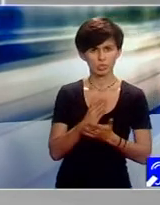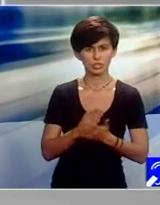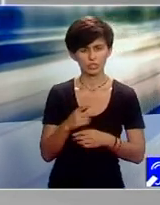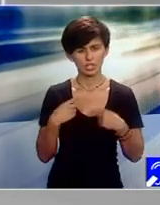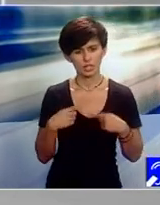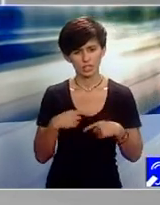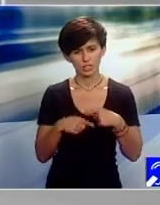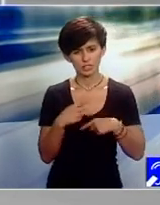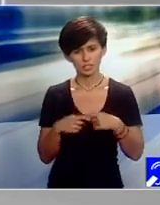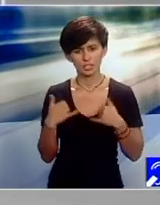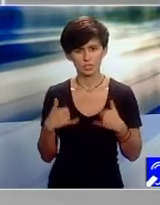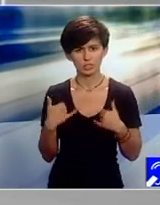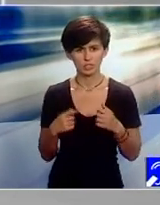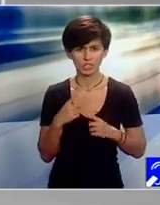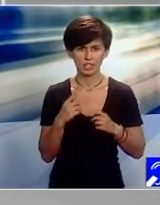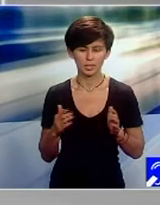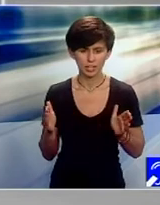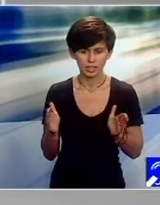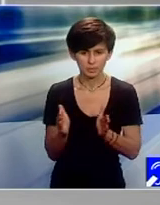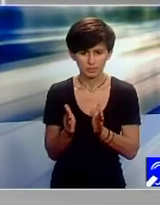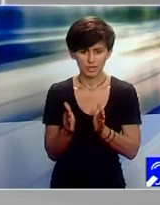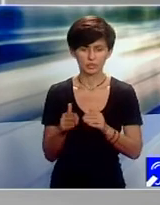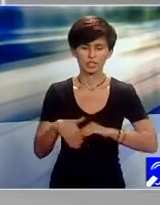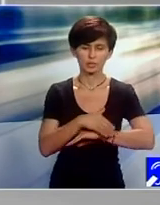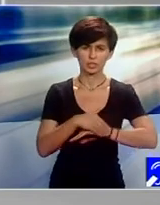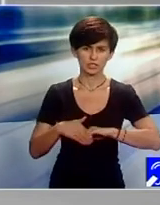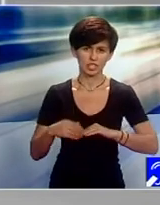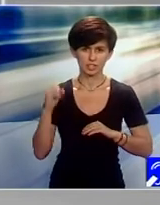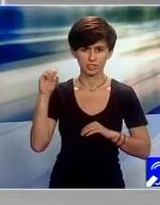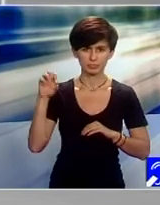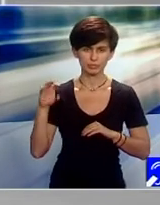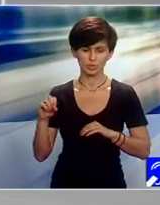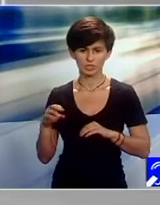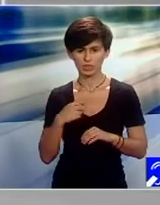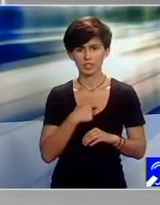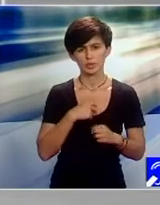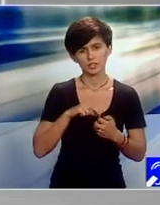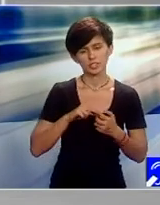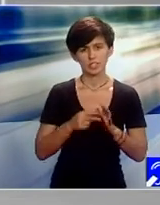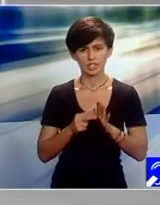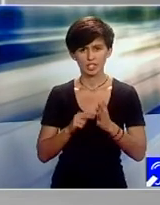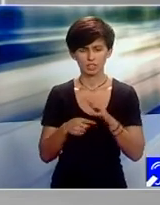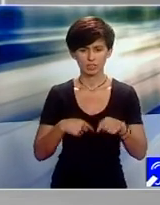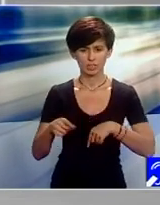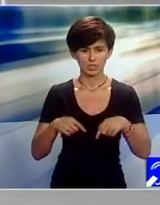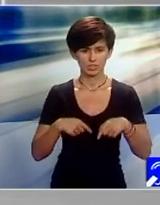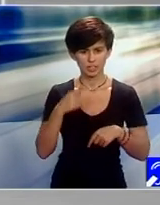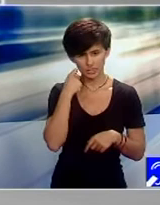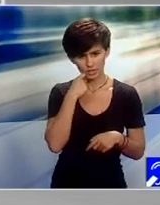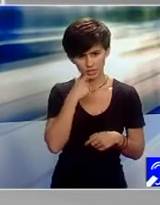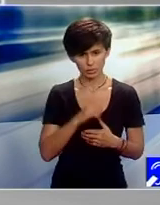dacă mai îngustăm un trotuar și mai lățim o bandă și mai punem un semafor, parcă am putea să rezolvăm traficul